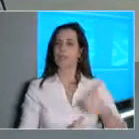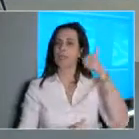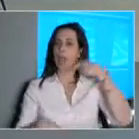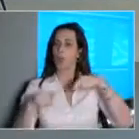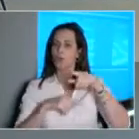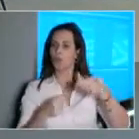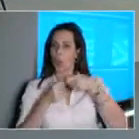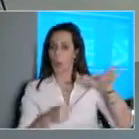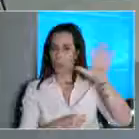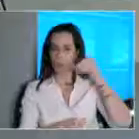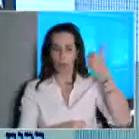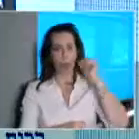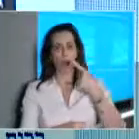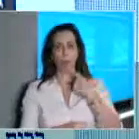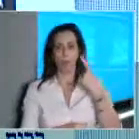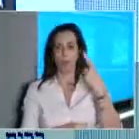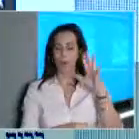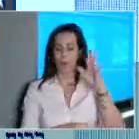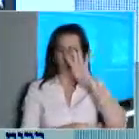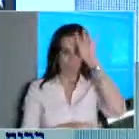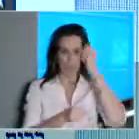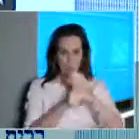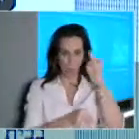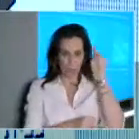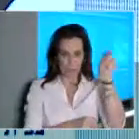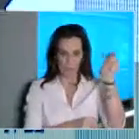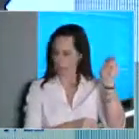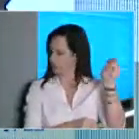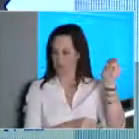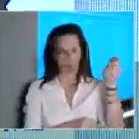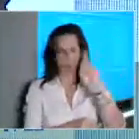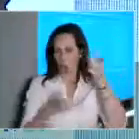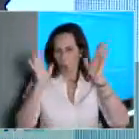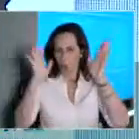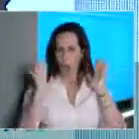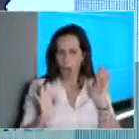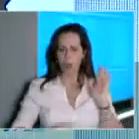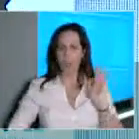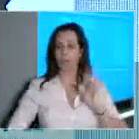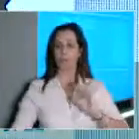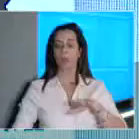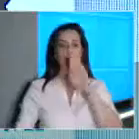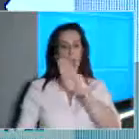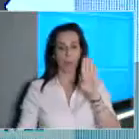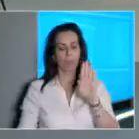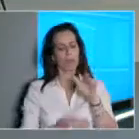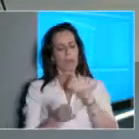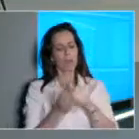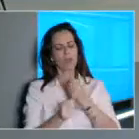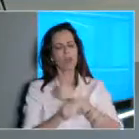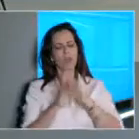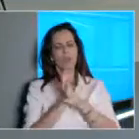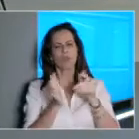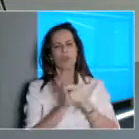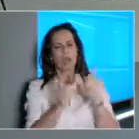האיחוד האירופי הכריזו אתמול, ההפרות האיראניות של ההסכם הגרעין אינן משמעותיות. ראש הממשלה, נמשיך לעשות הכל